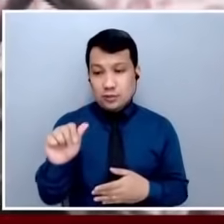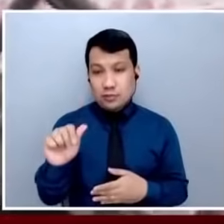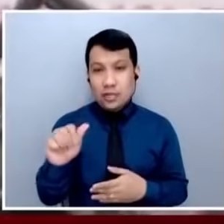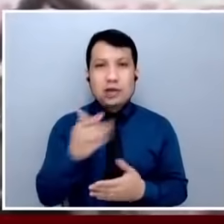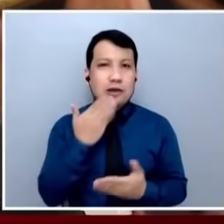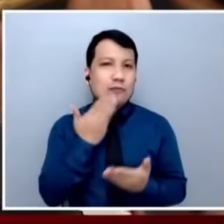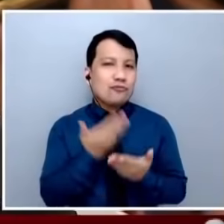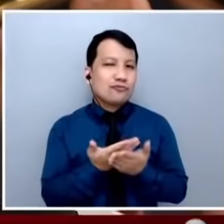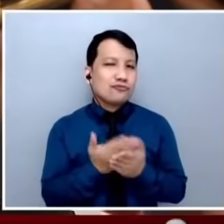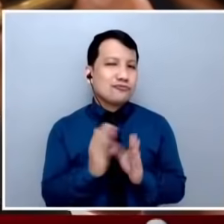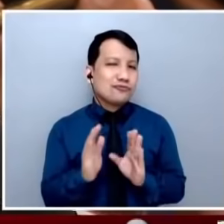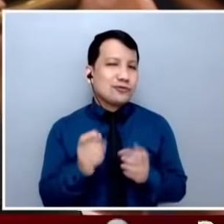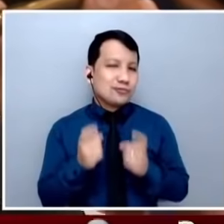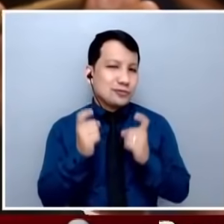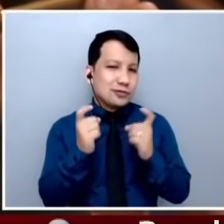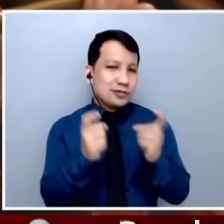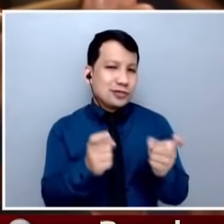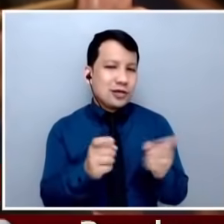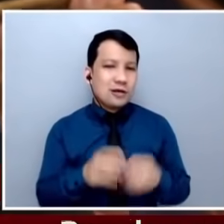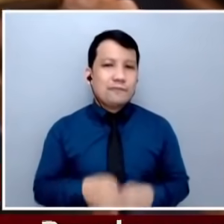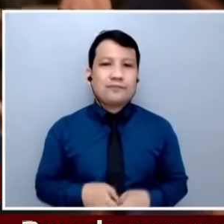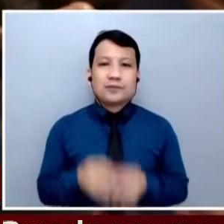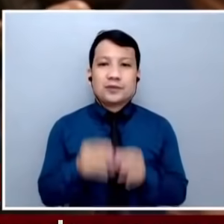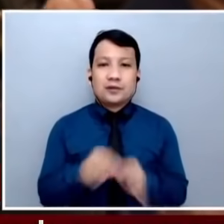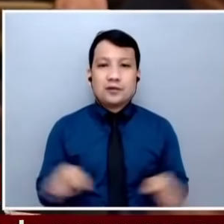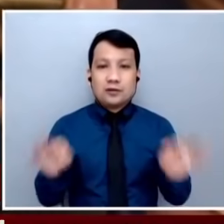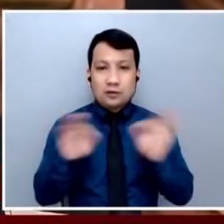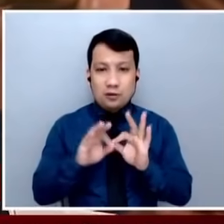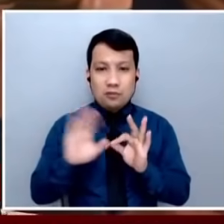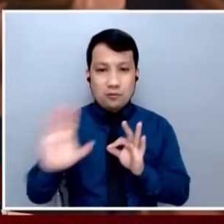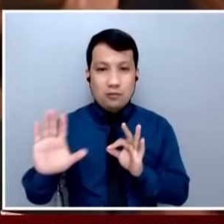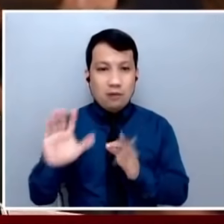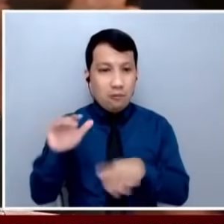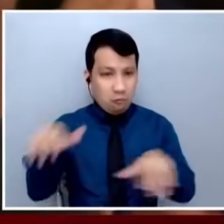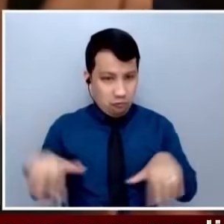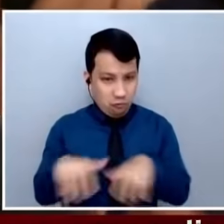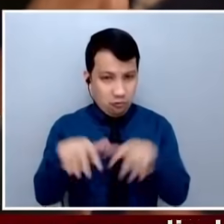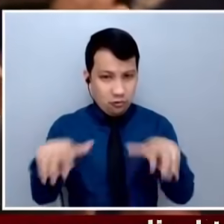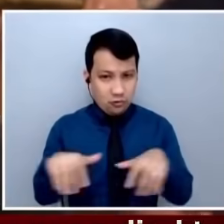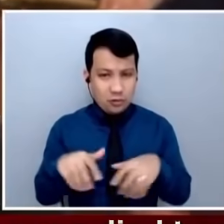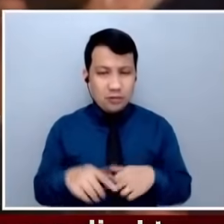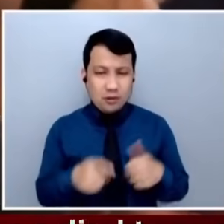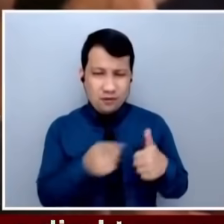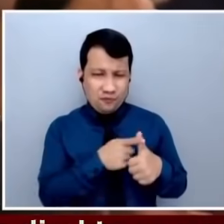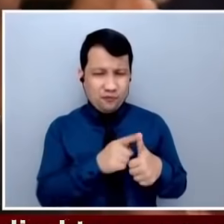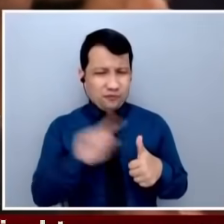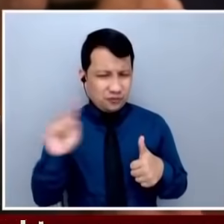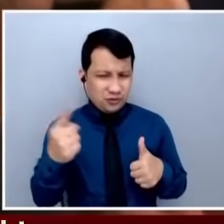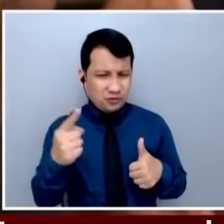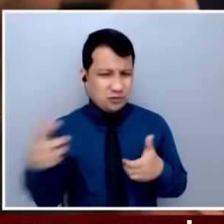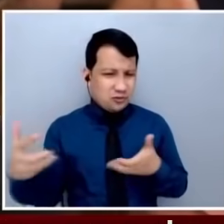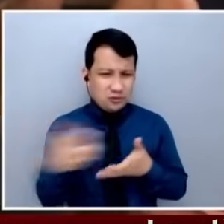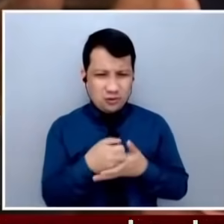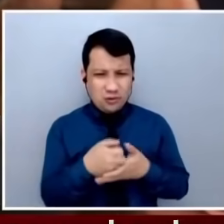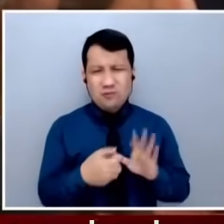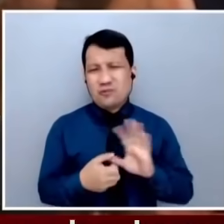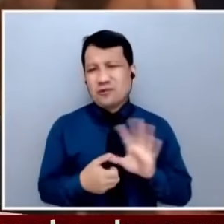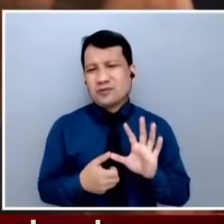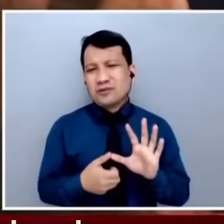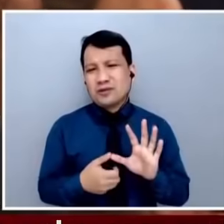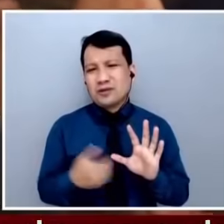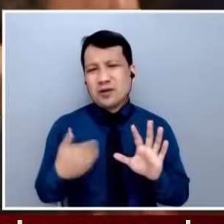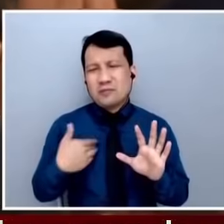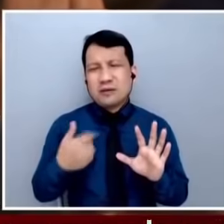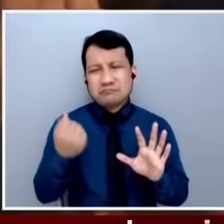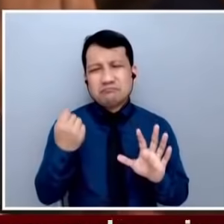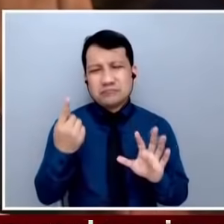MMDA. Ang importante rito ay makapagtrabaho ang lahat. Maski first offense, huwag na muna natin kumpiskahin kasi naunawaan ko